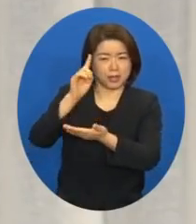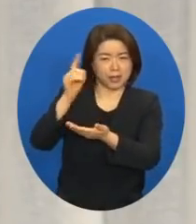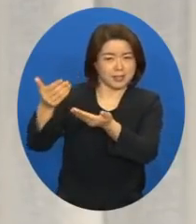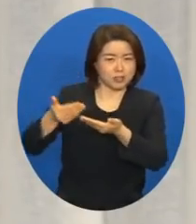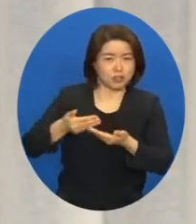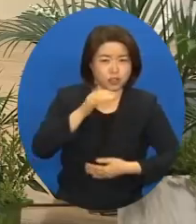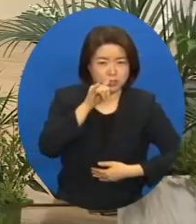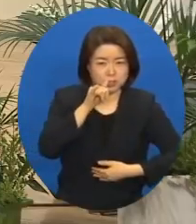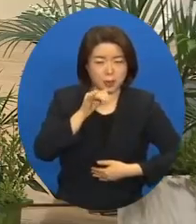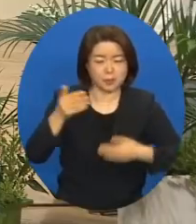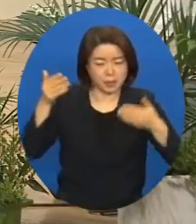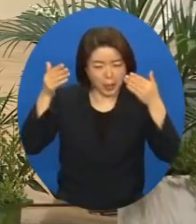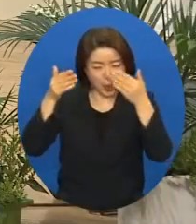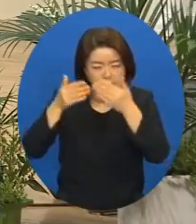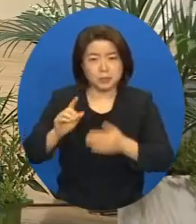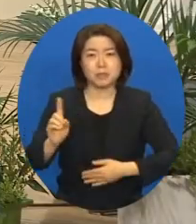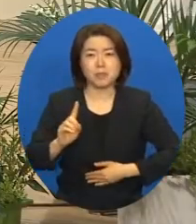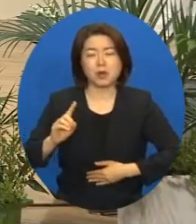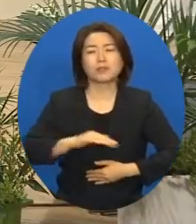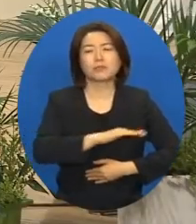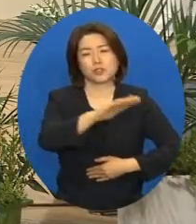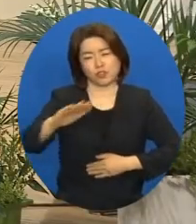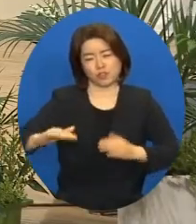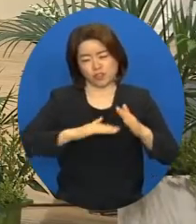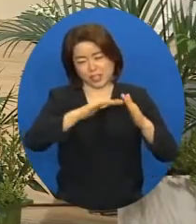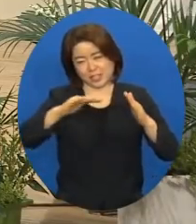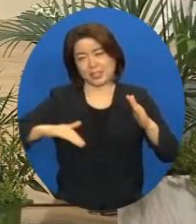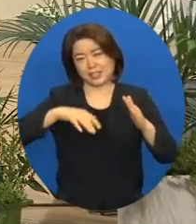주목하게 하셨습니다. 그것은 우리의 가정입니다.